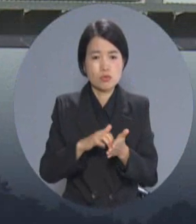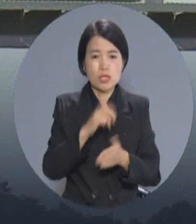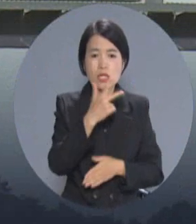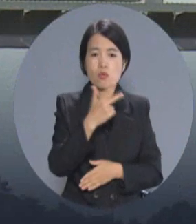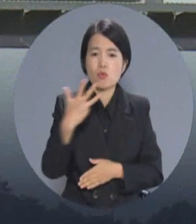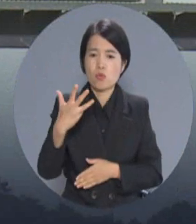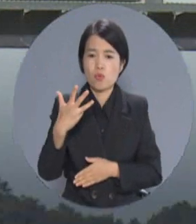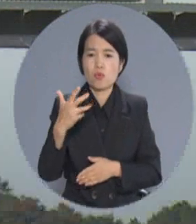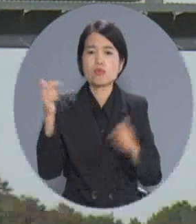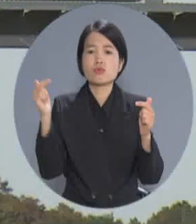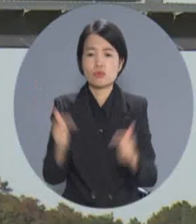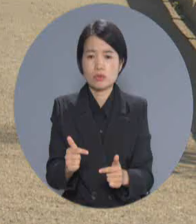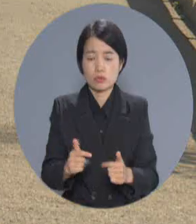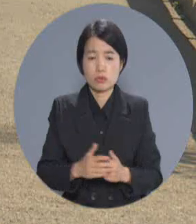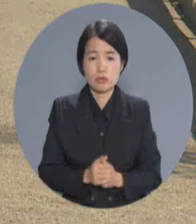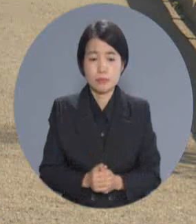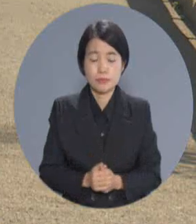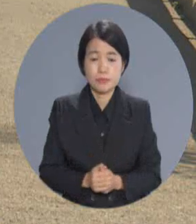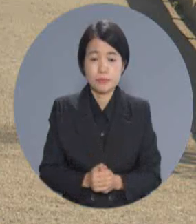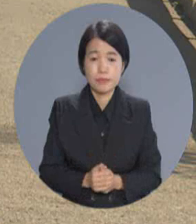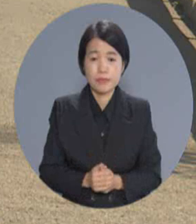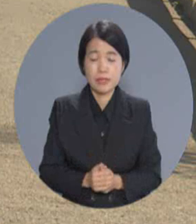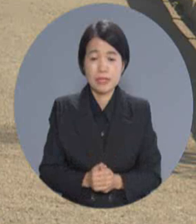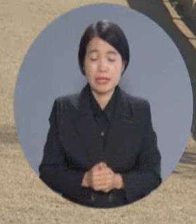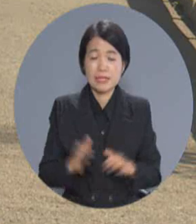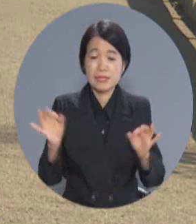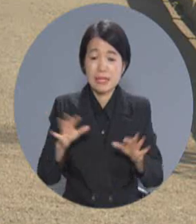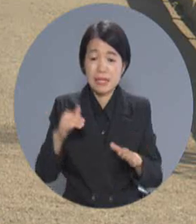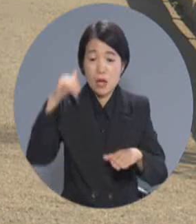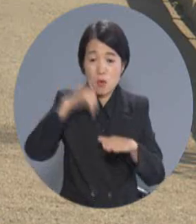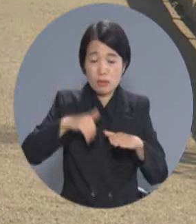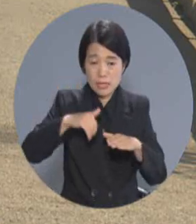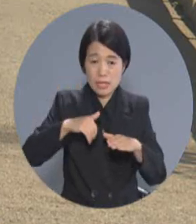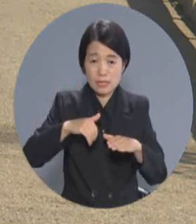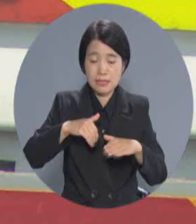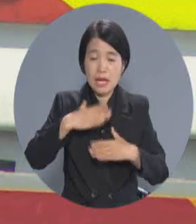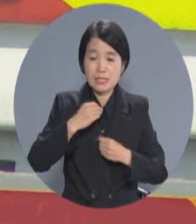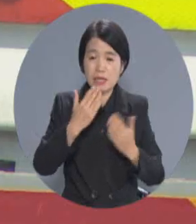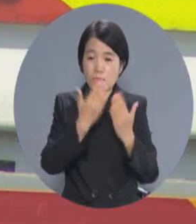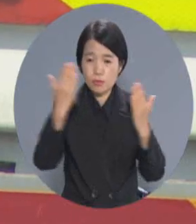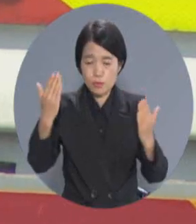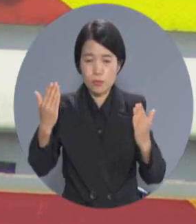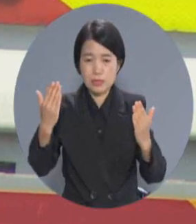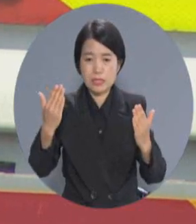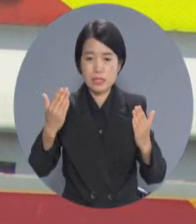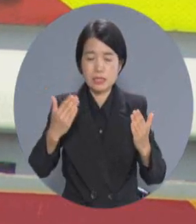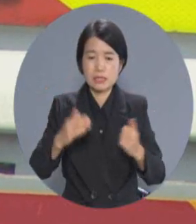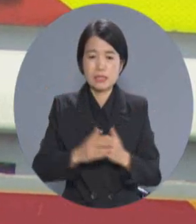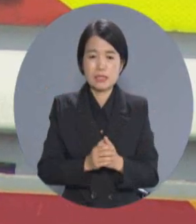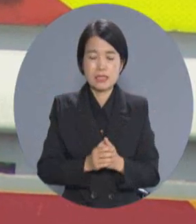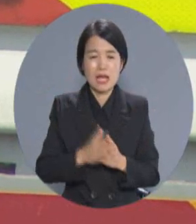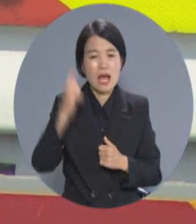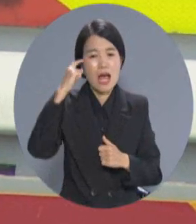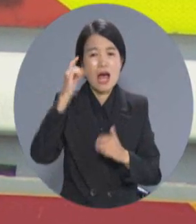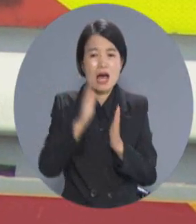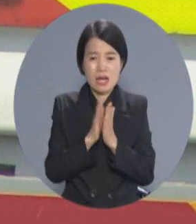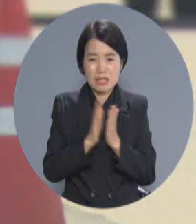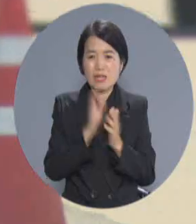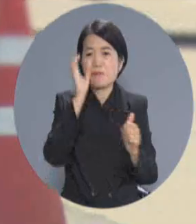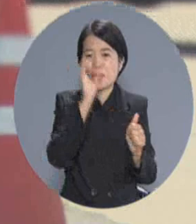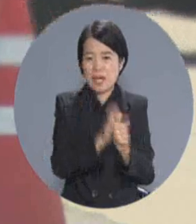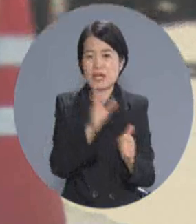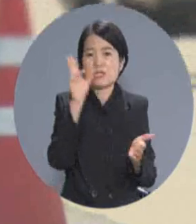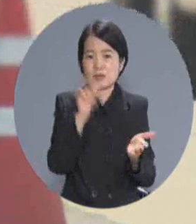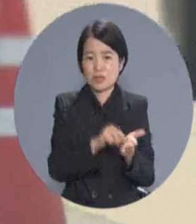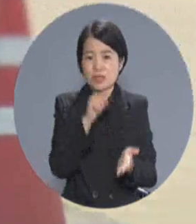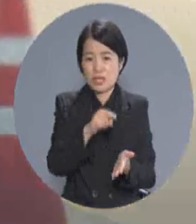간판이 줄긴 했는데. 단기 작업 공사 등은 각종 안전시설 설치가 권고사항에 그치는 것도 문제입니다.